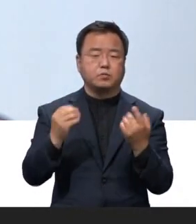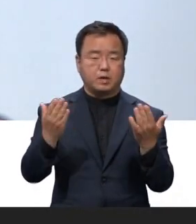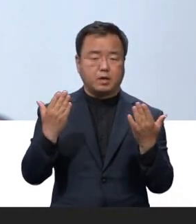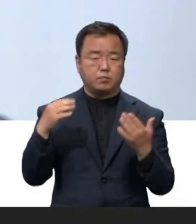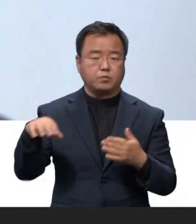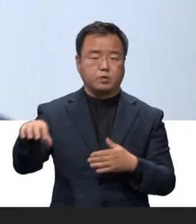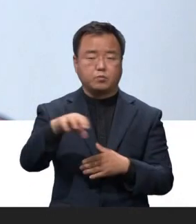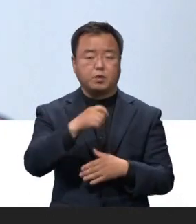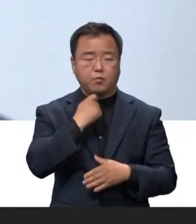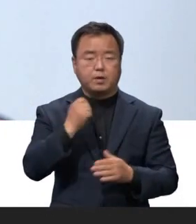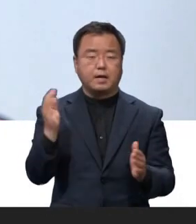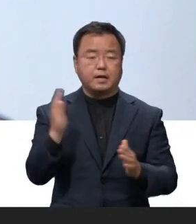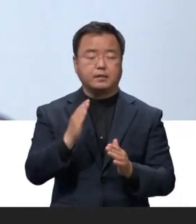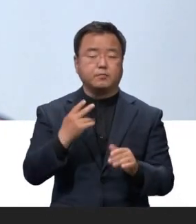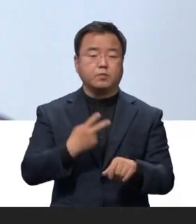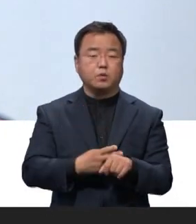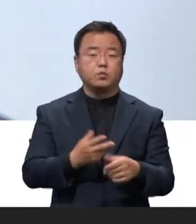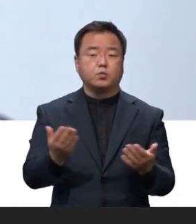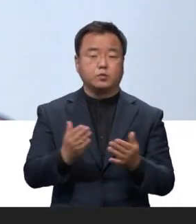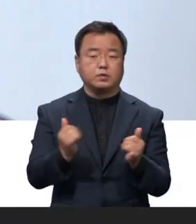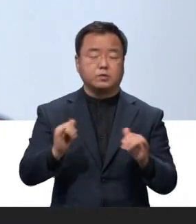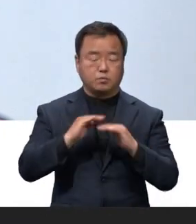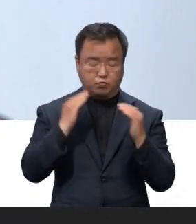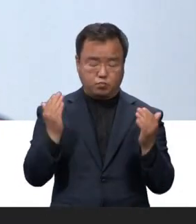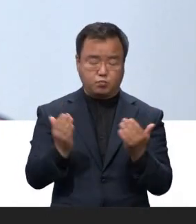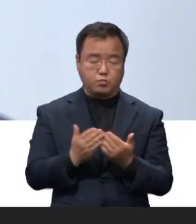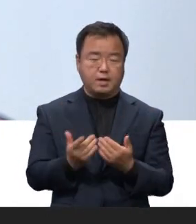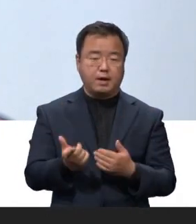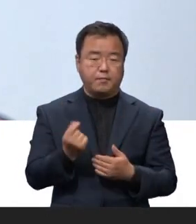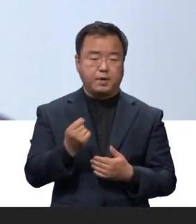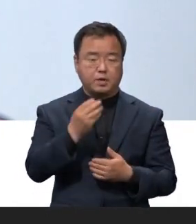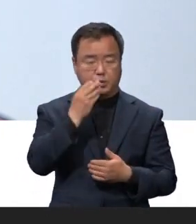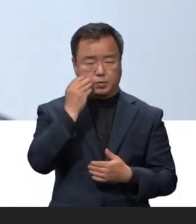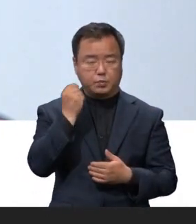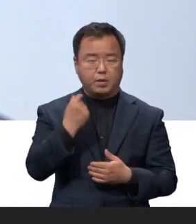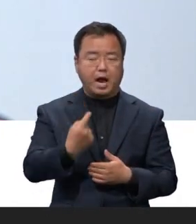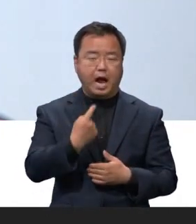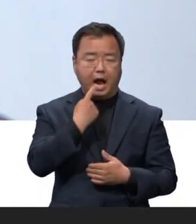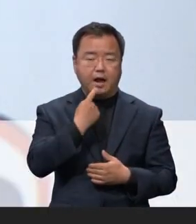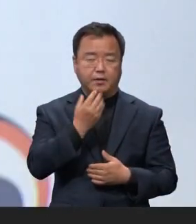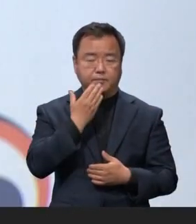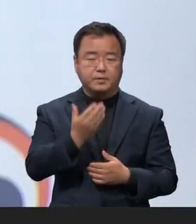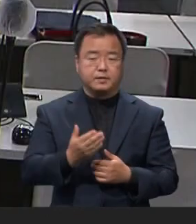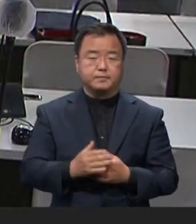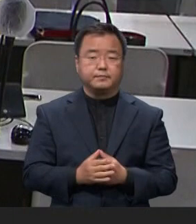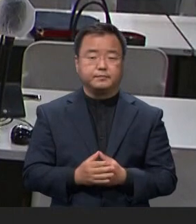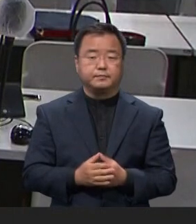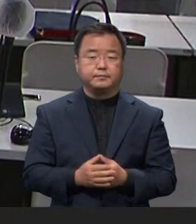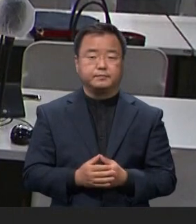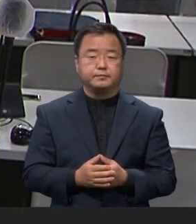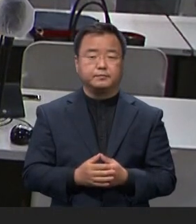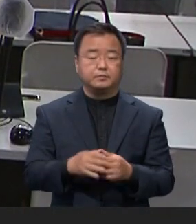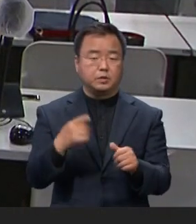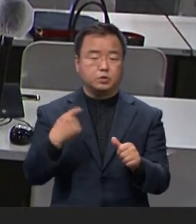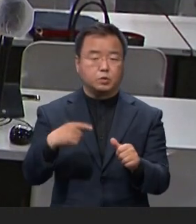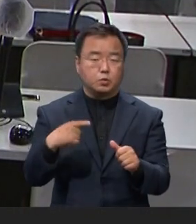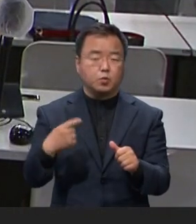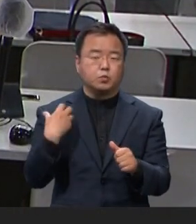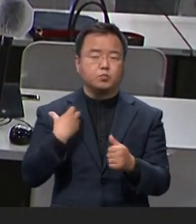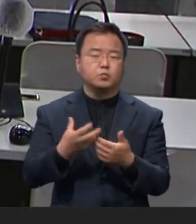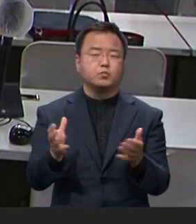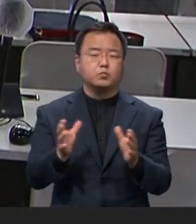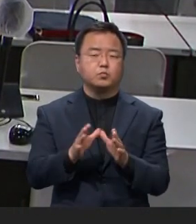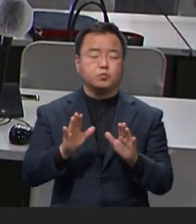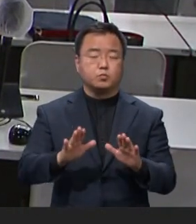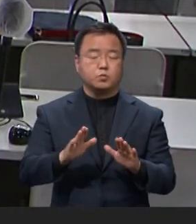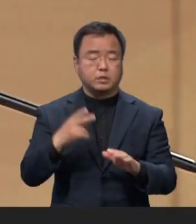모든 학생과 교직원 누구나 신속하고 영위하게 pcr 검사를 받을 수 있도록 하겠습니다 교육부는 서울지역 실시예